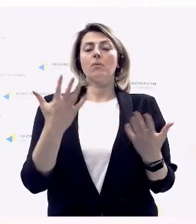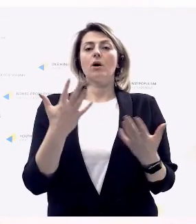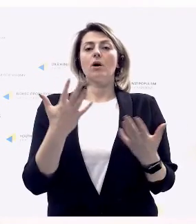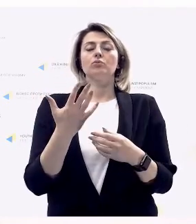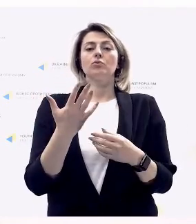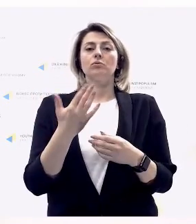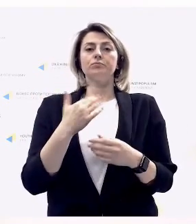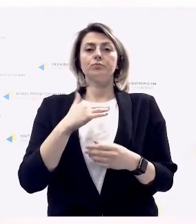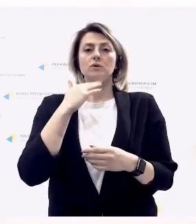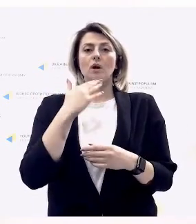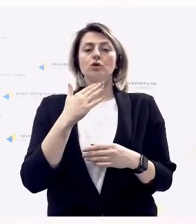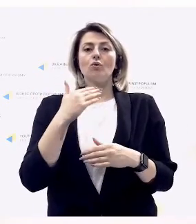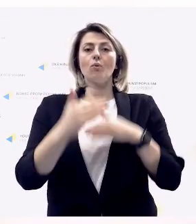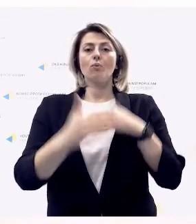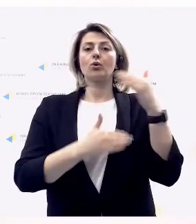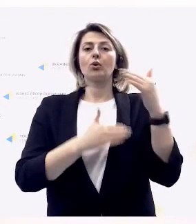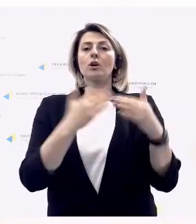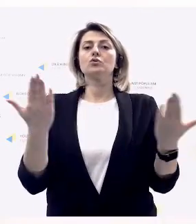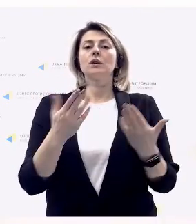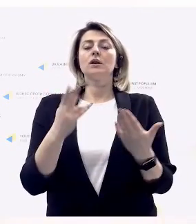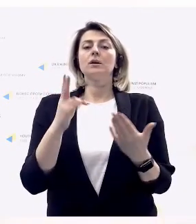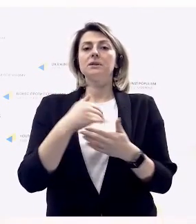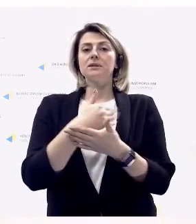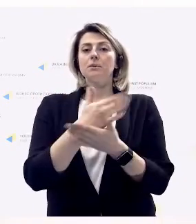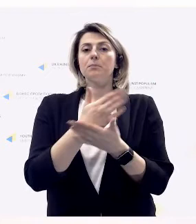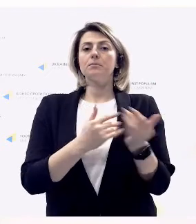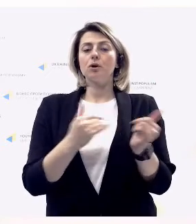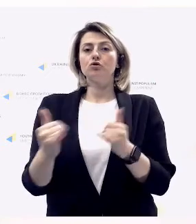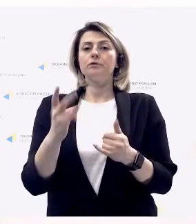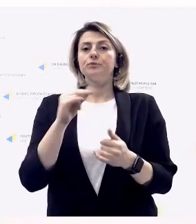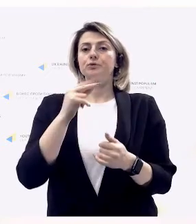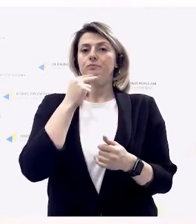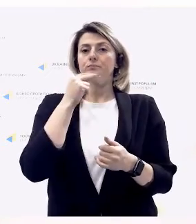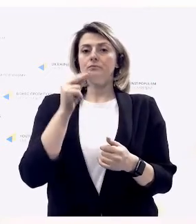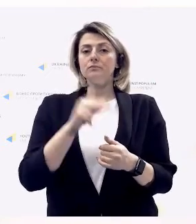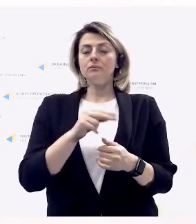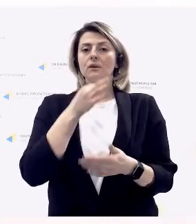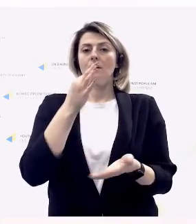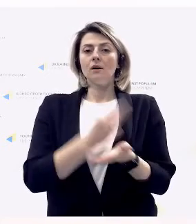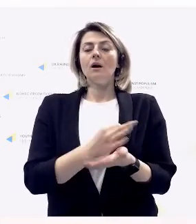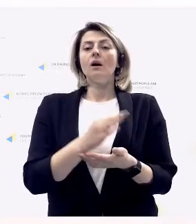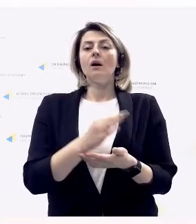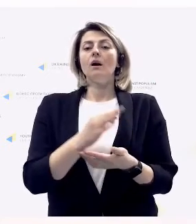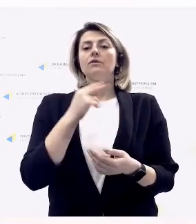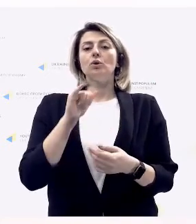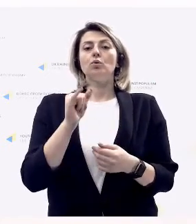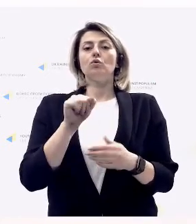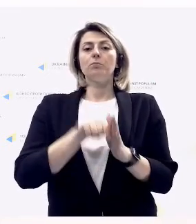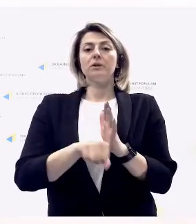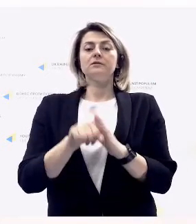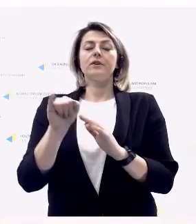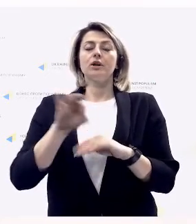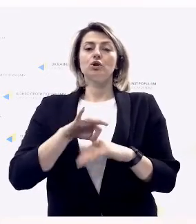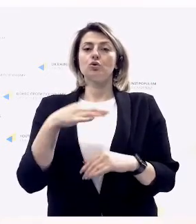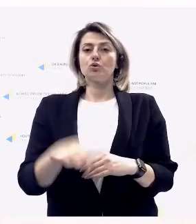прогресу, який би забезпечив притягнення до відповідальності винних у вбивствах і жорстокості. Хоча